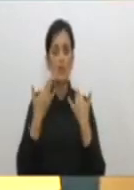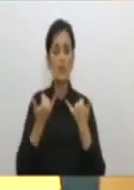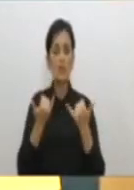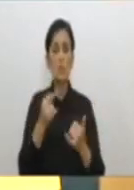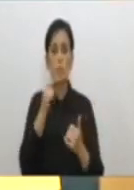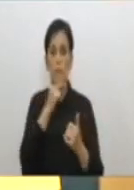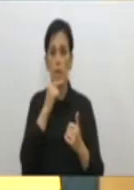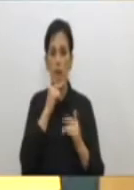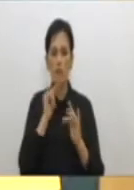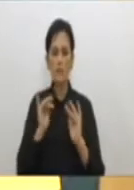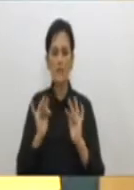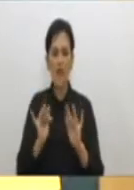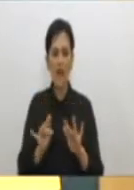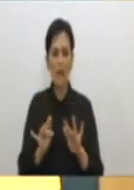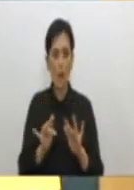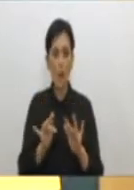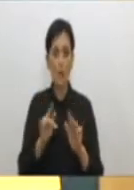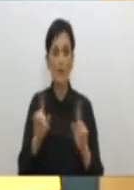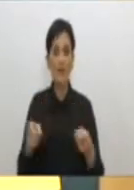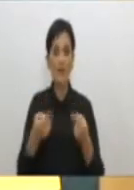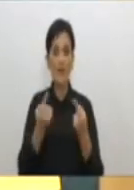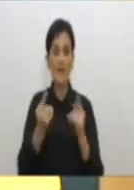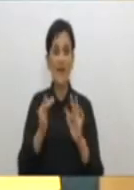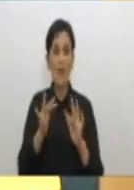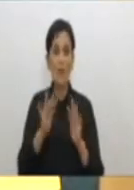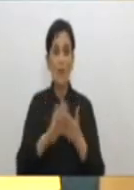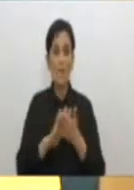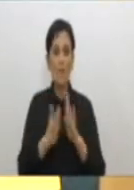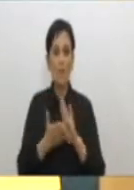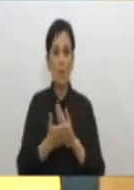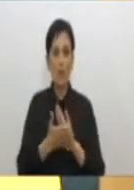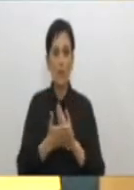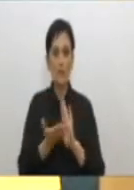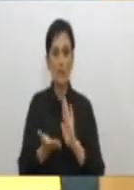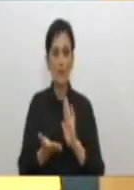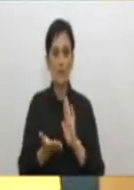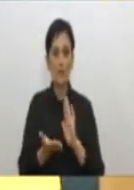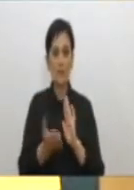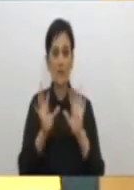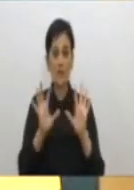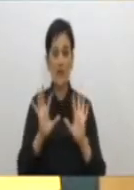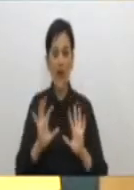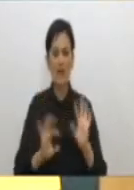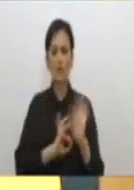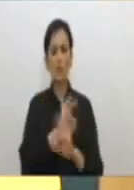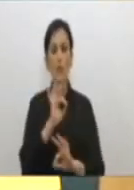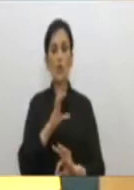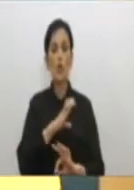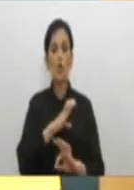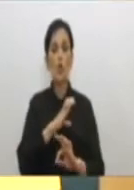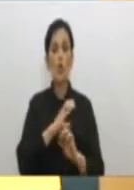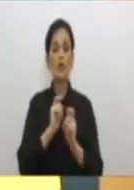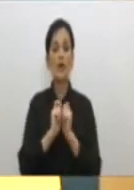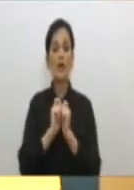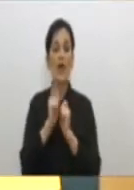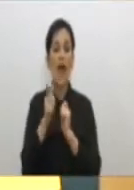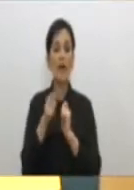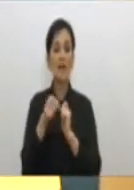ეკონომიკური საქმიანობის განმახორციებელი პირობებისთვის. Კანონპროექტი ქონების გადასახადისგან,